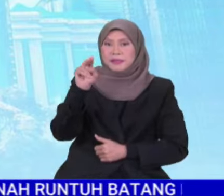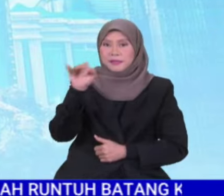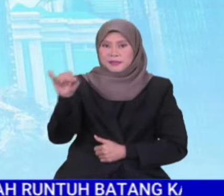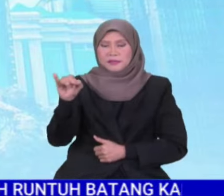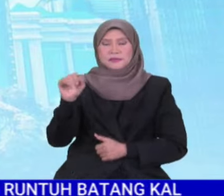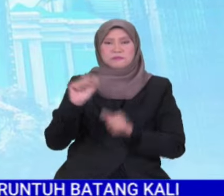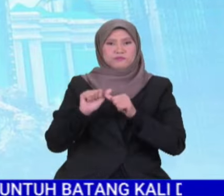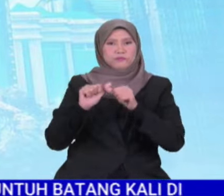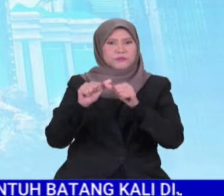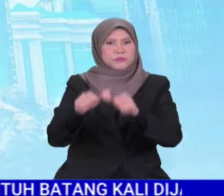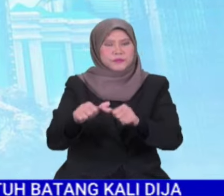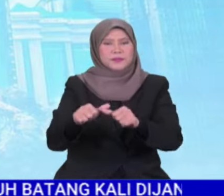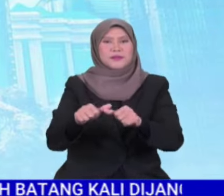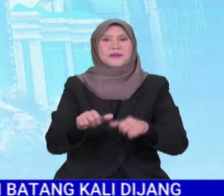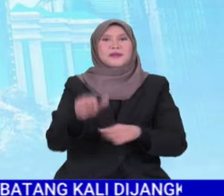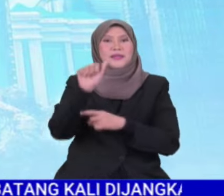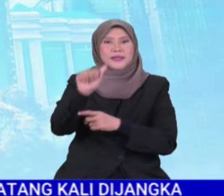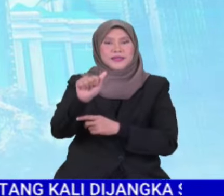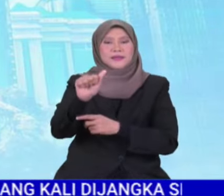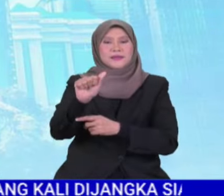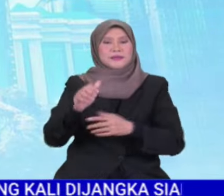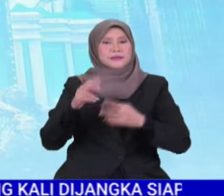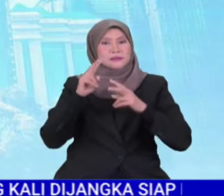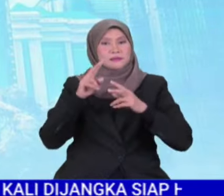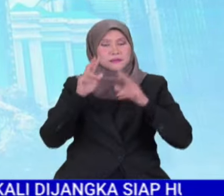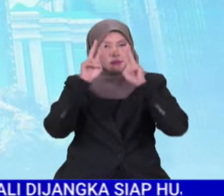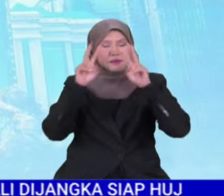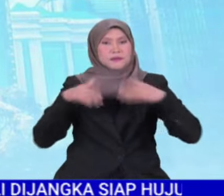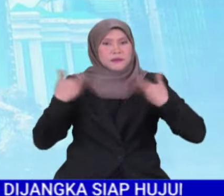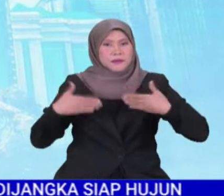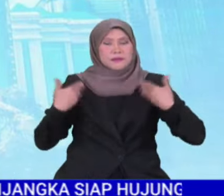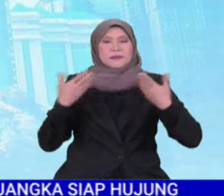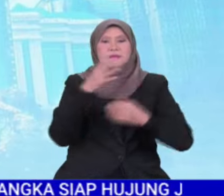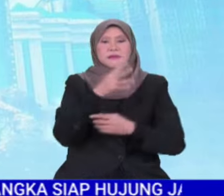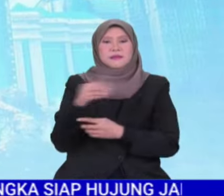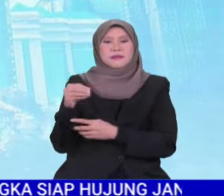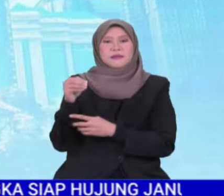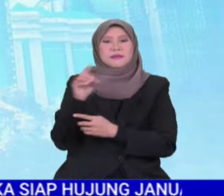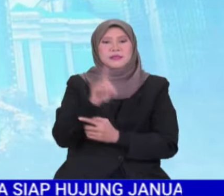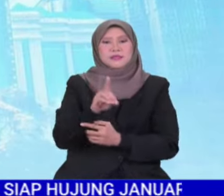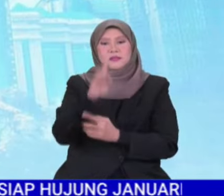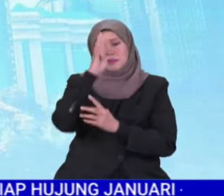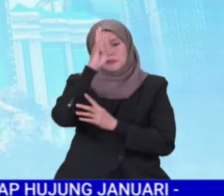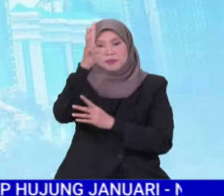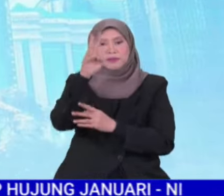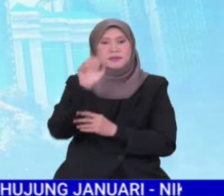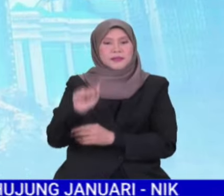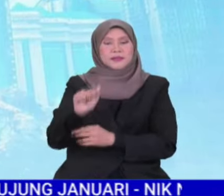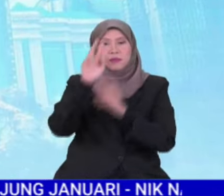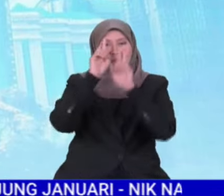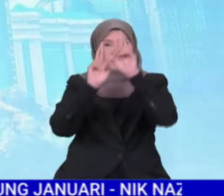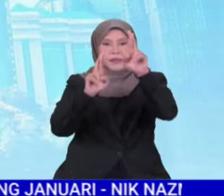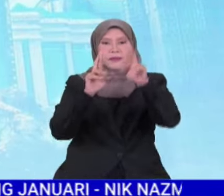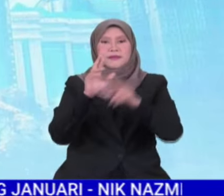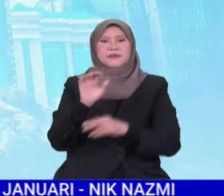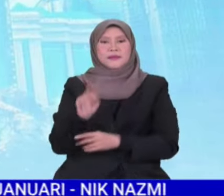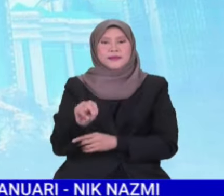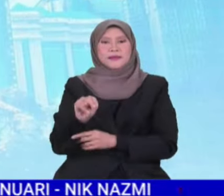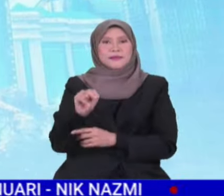kemampanan, manakala A kesejahteraan, D daya cipta, A hormat, N keyakinan dan I